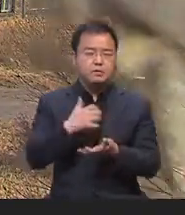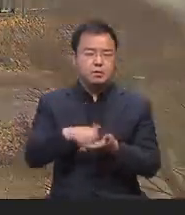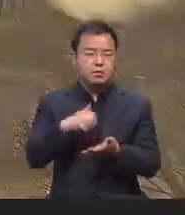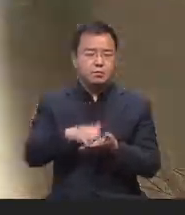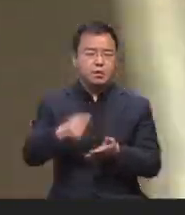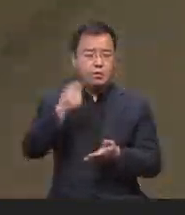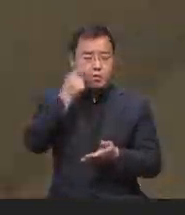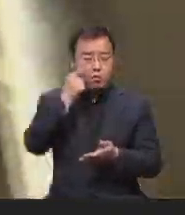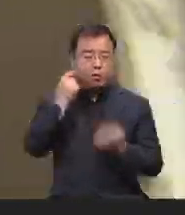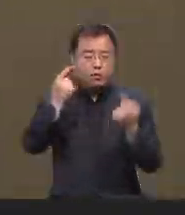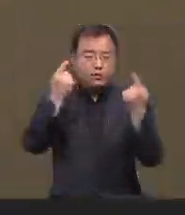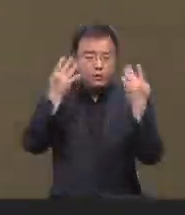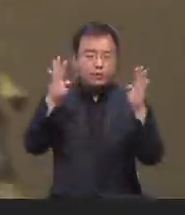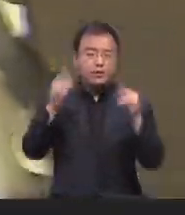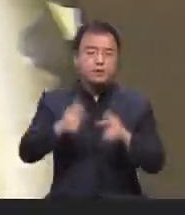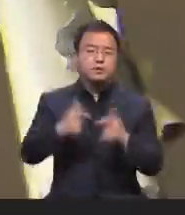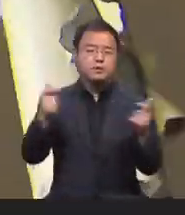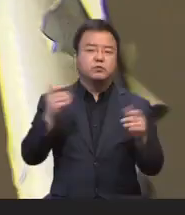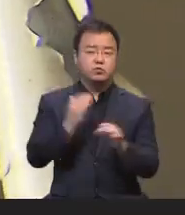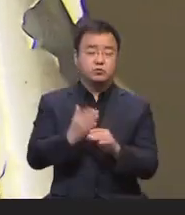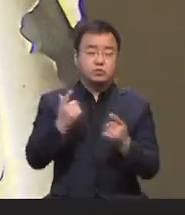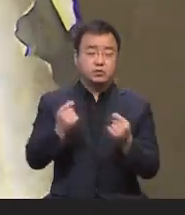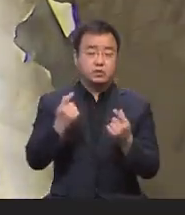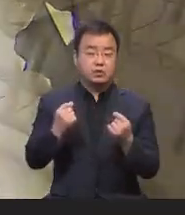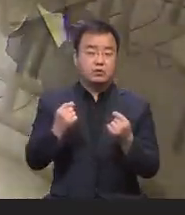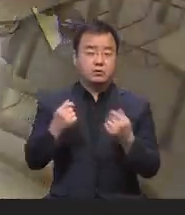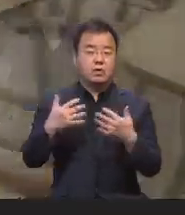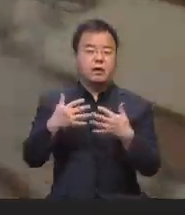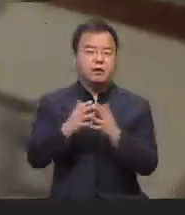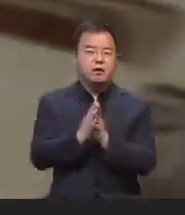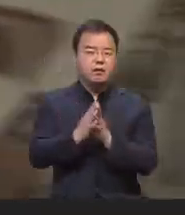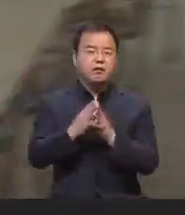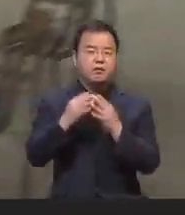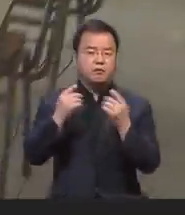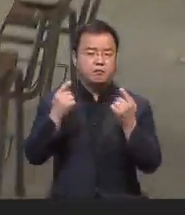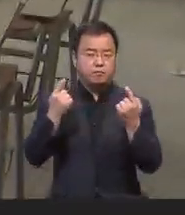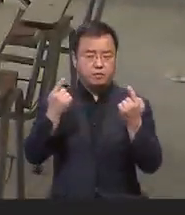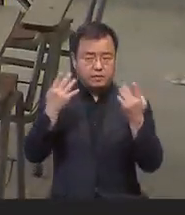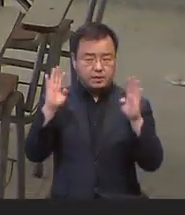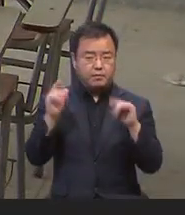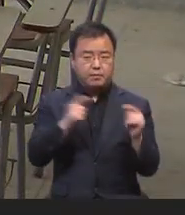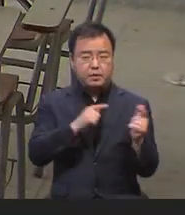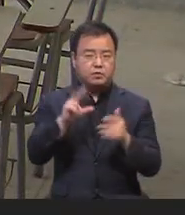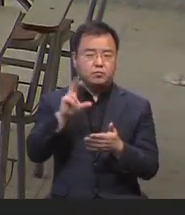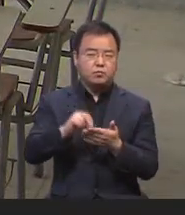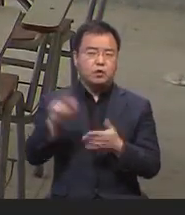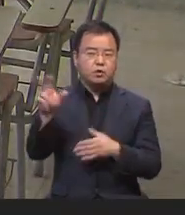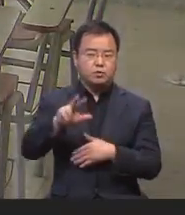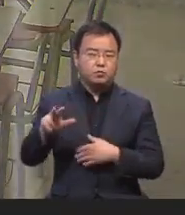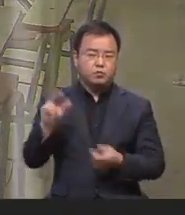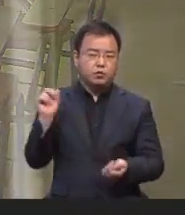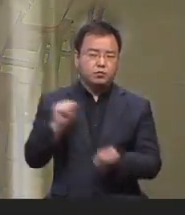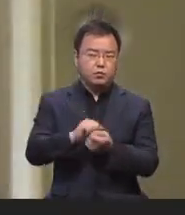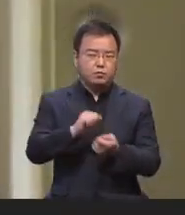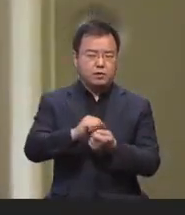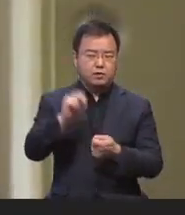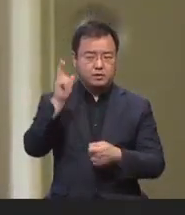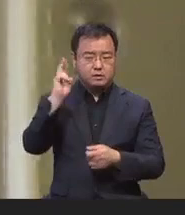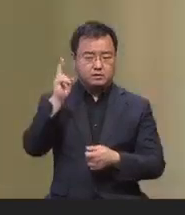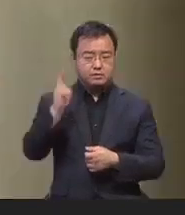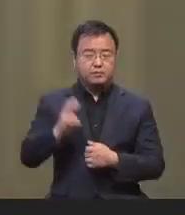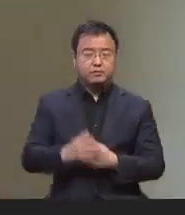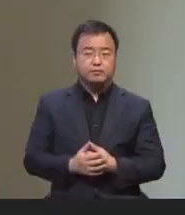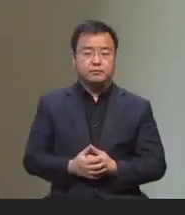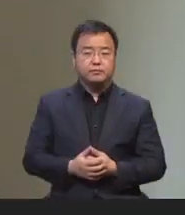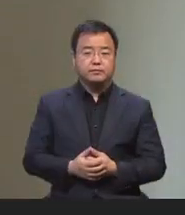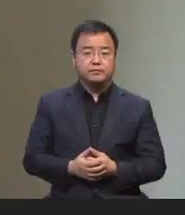급격히 늘어나면서 이같은 폐교 대한 문제는 전국적인 현상으로 이어질 거란 우려도 커지고 있습니다 ebsu